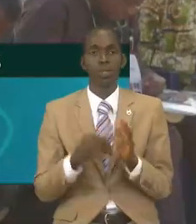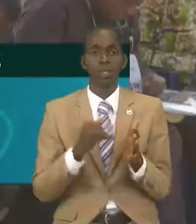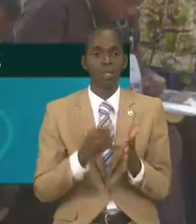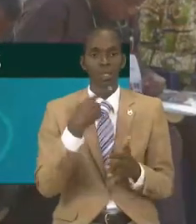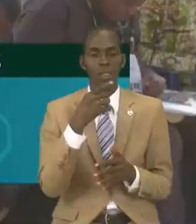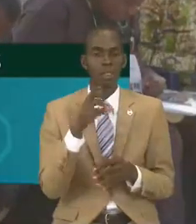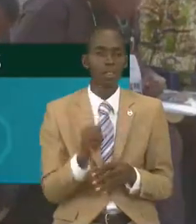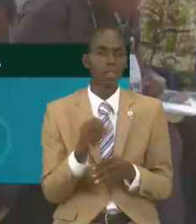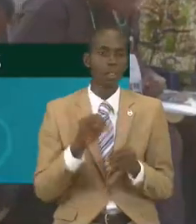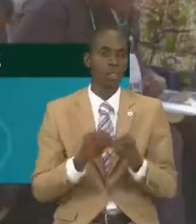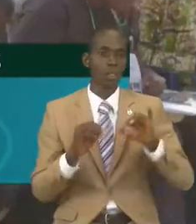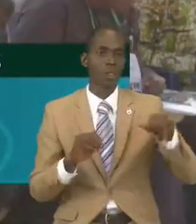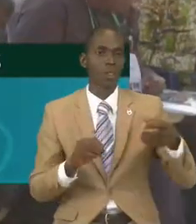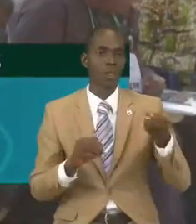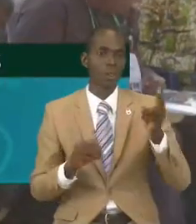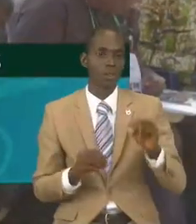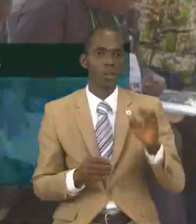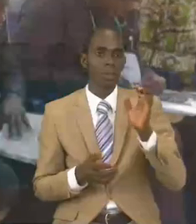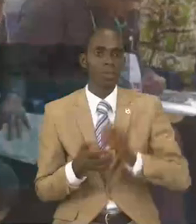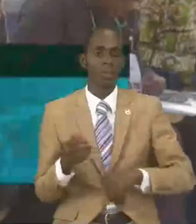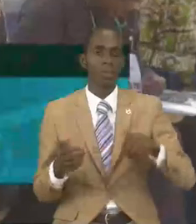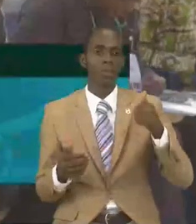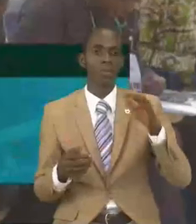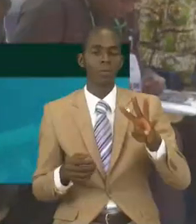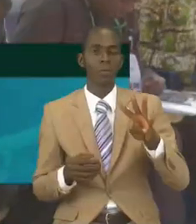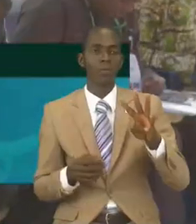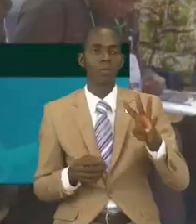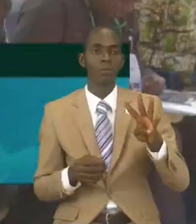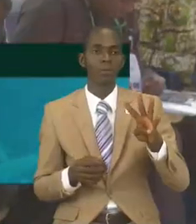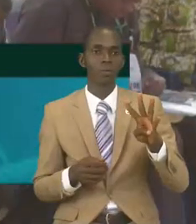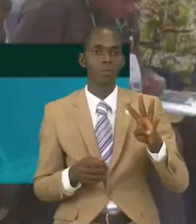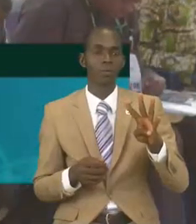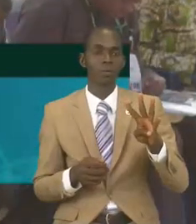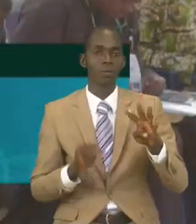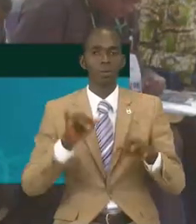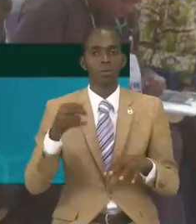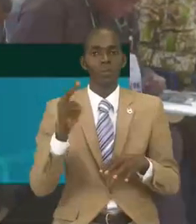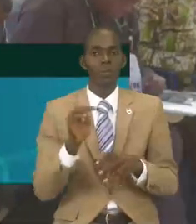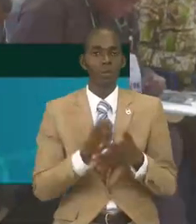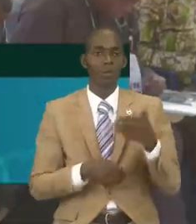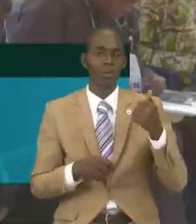dit en Jean chapitre 14 verset